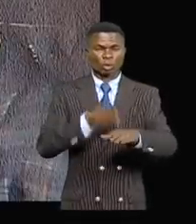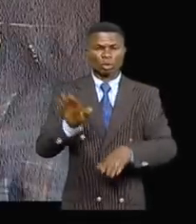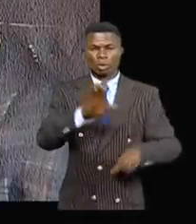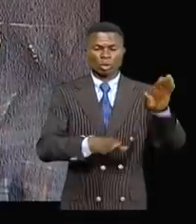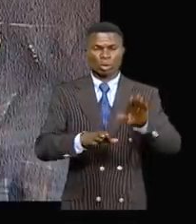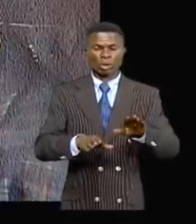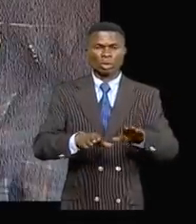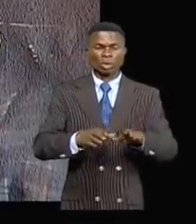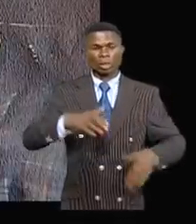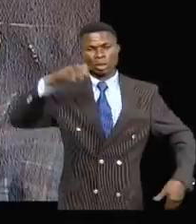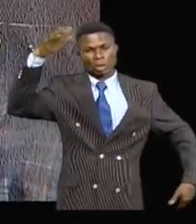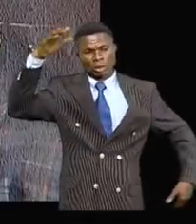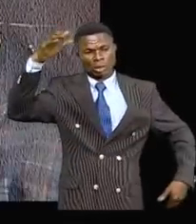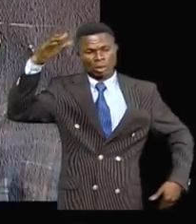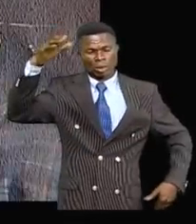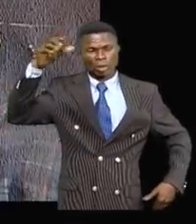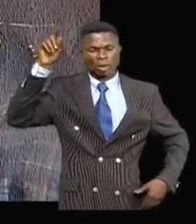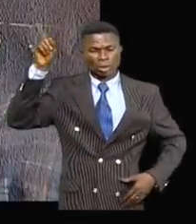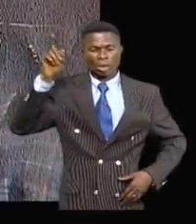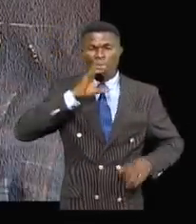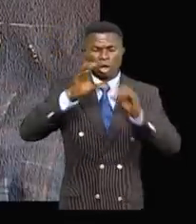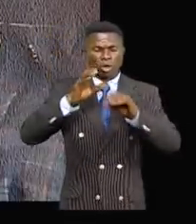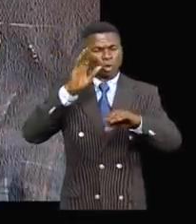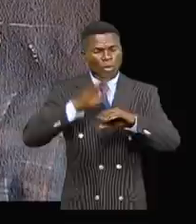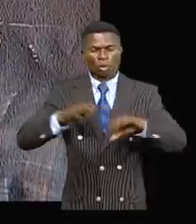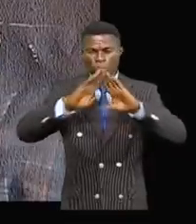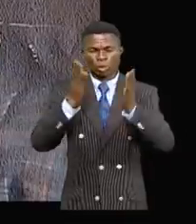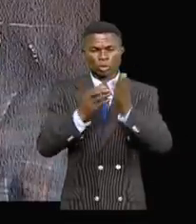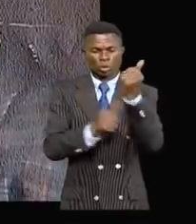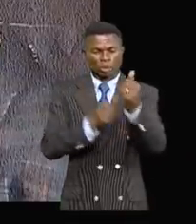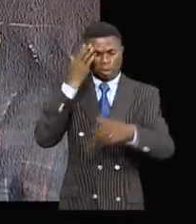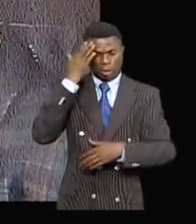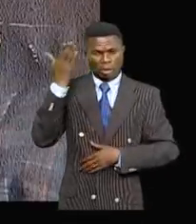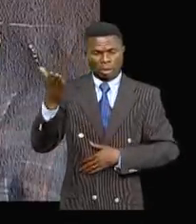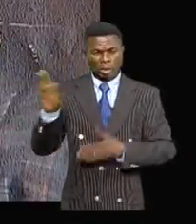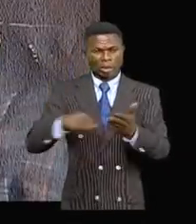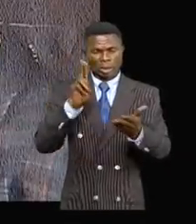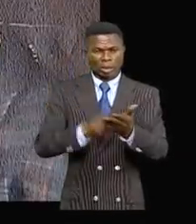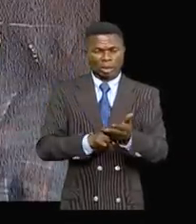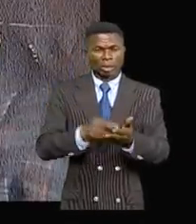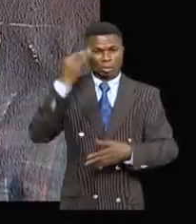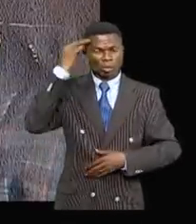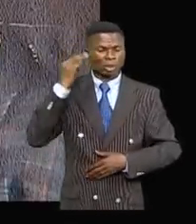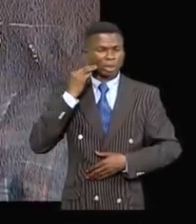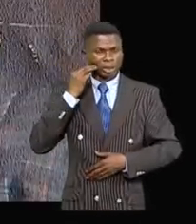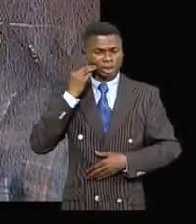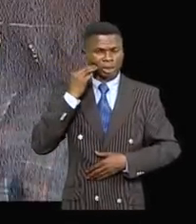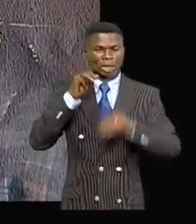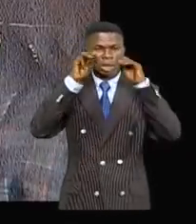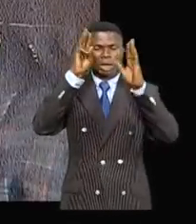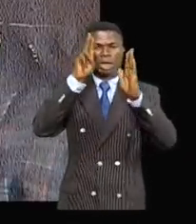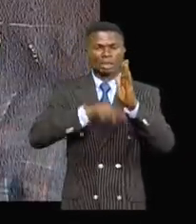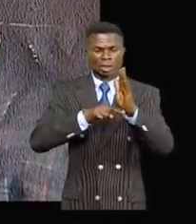au cimetière entre terre et ciel. Ce communiqué tient lieu de faire part. Il est signé Willy Bakonga